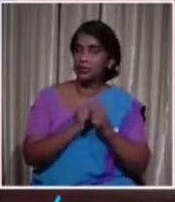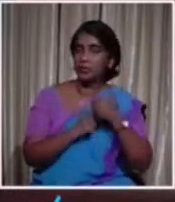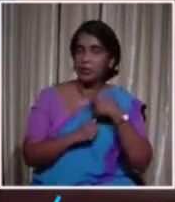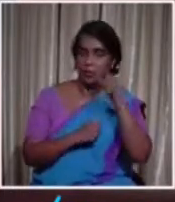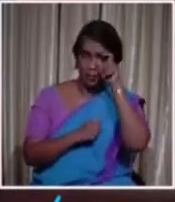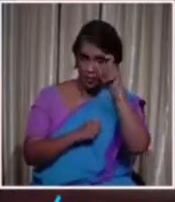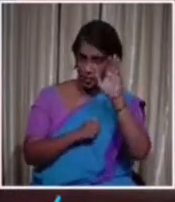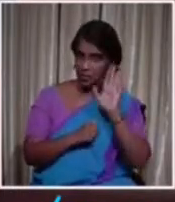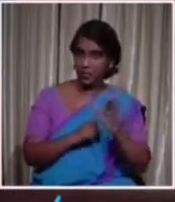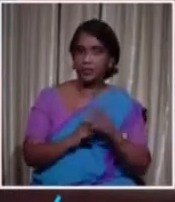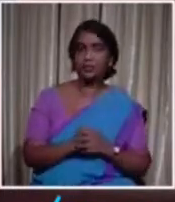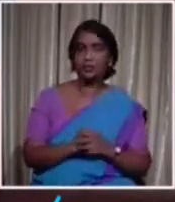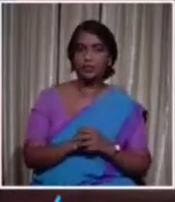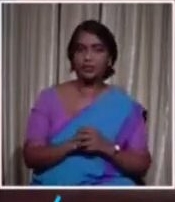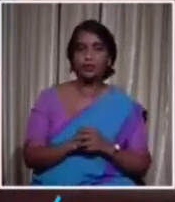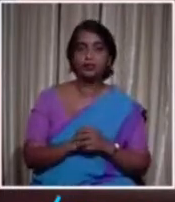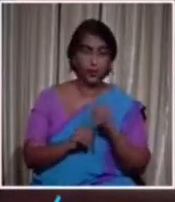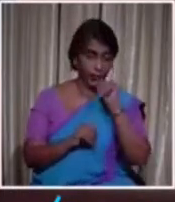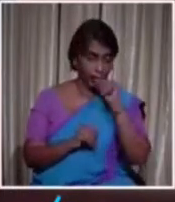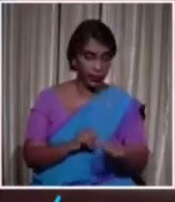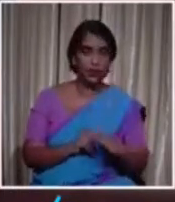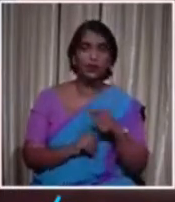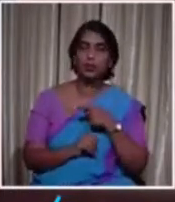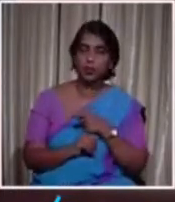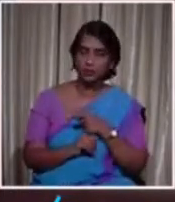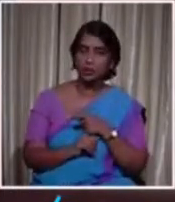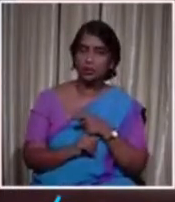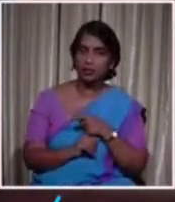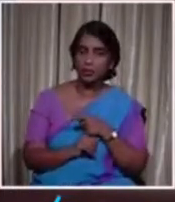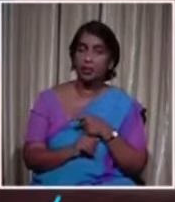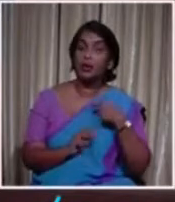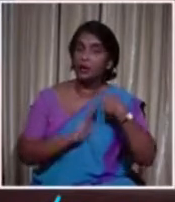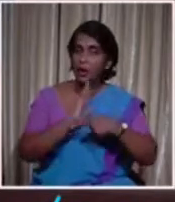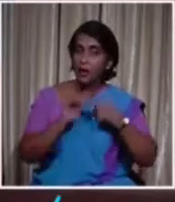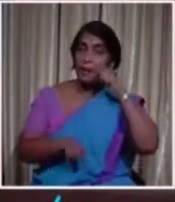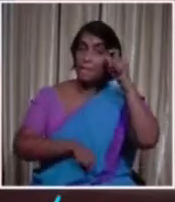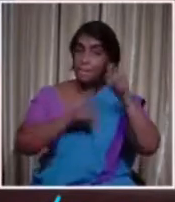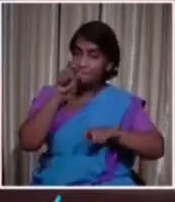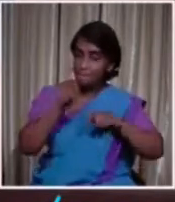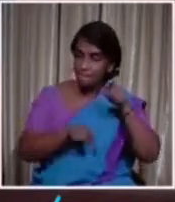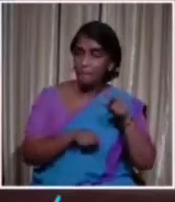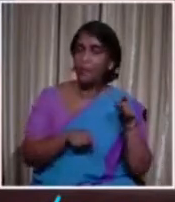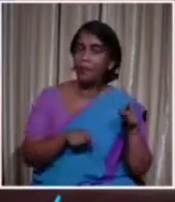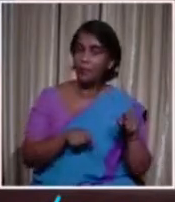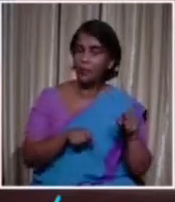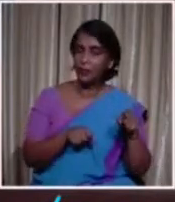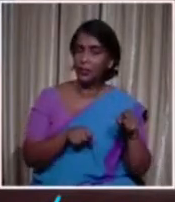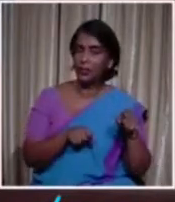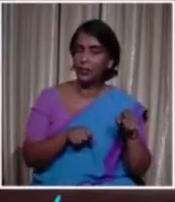ඉන්නවා කිසි ලෙසක මෙරටේ ජනතාවගේ